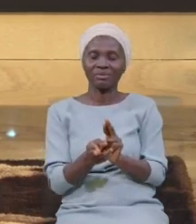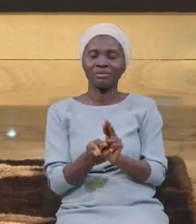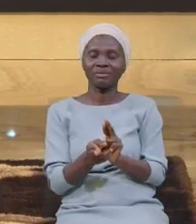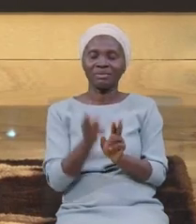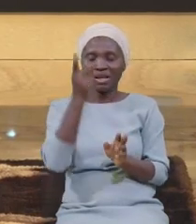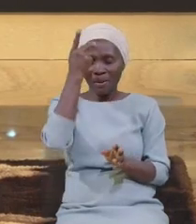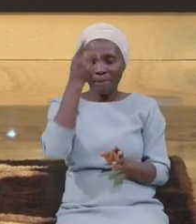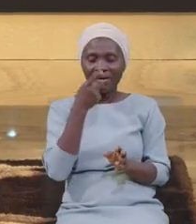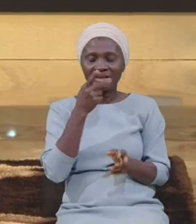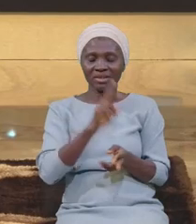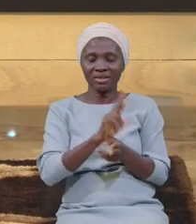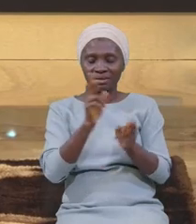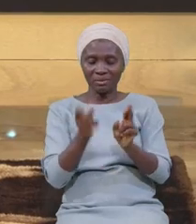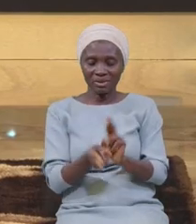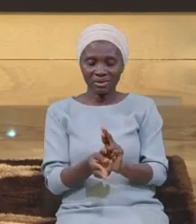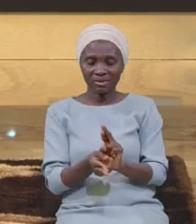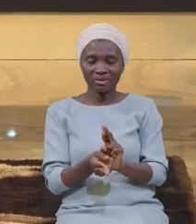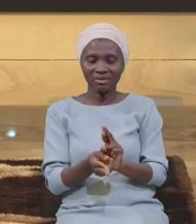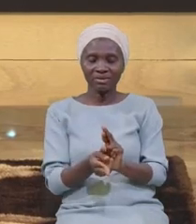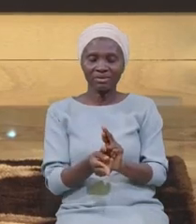la repentance des parents,